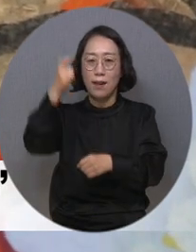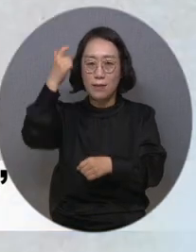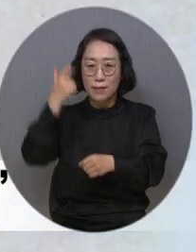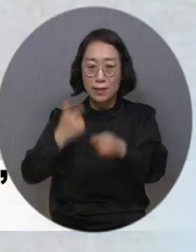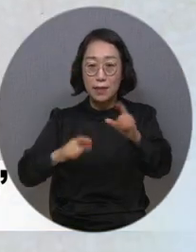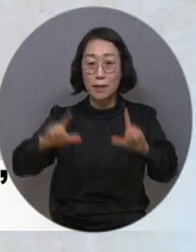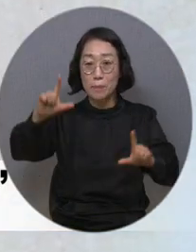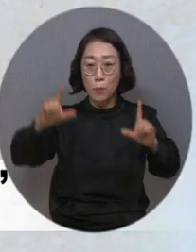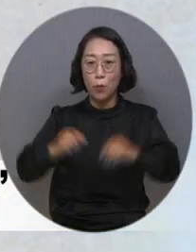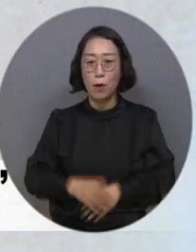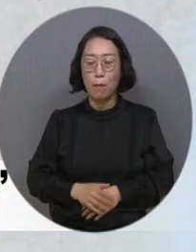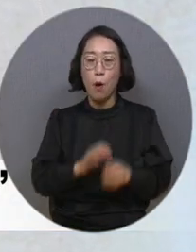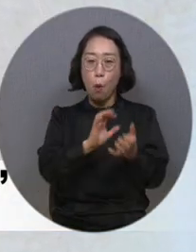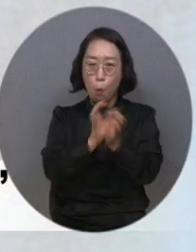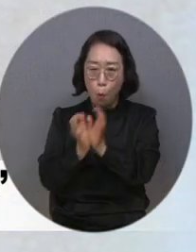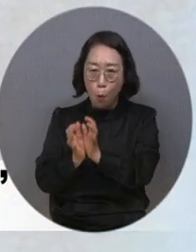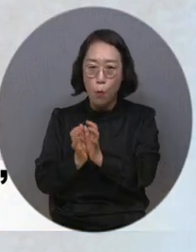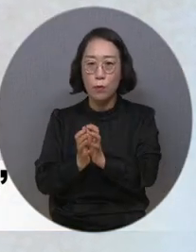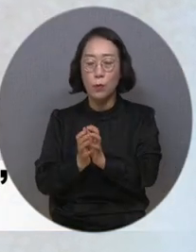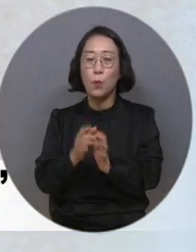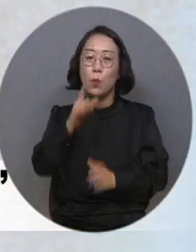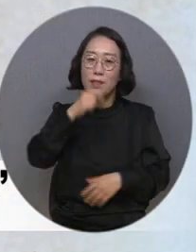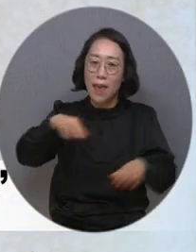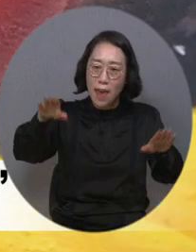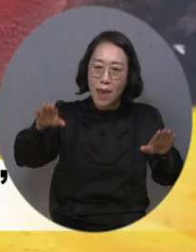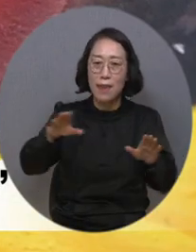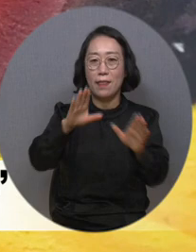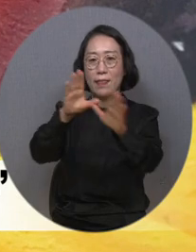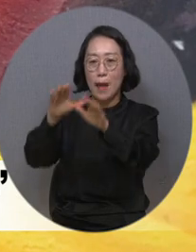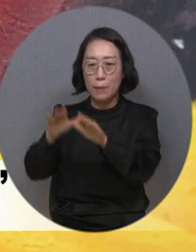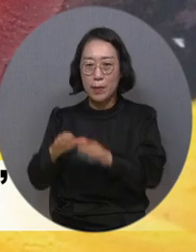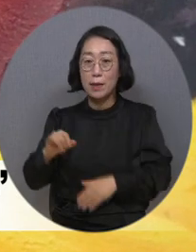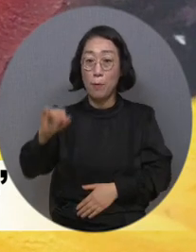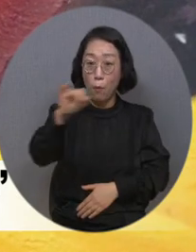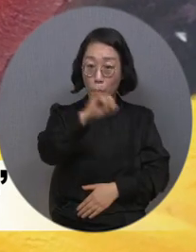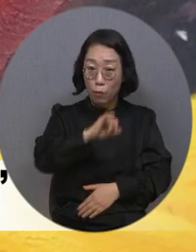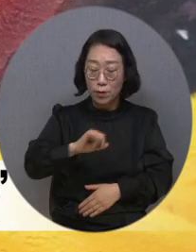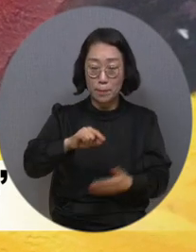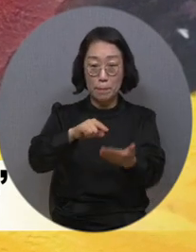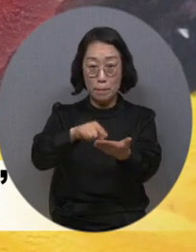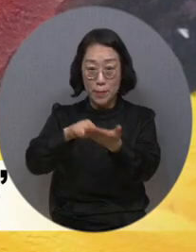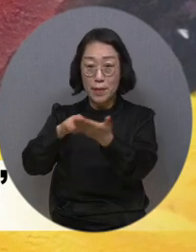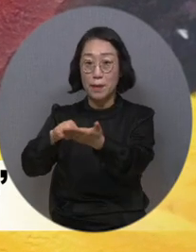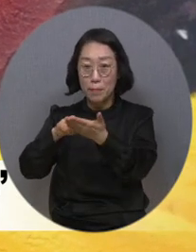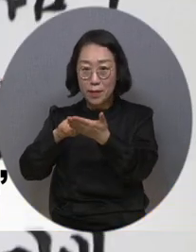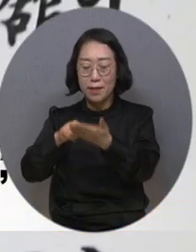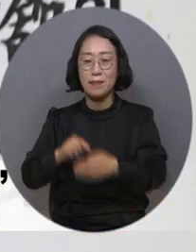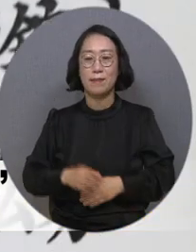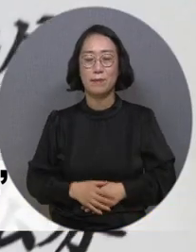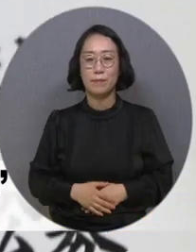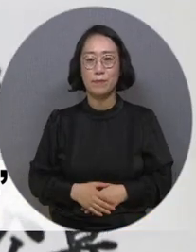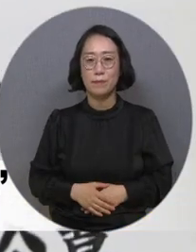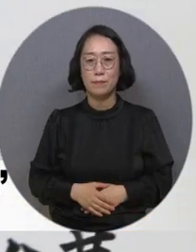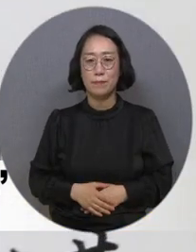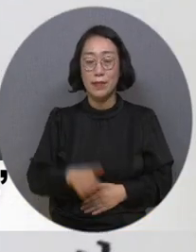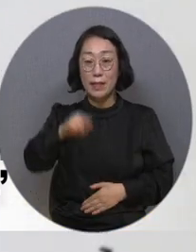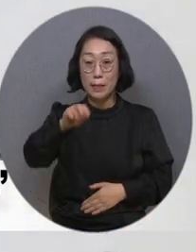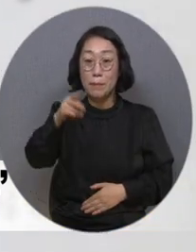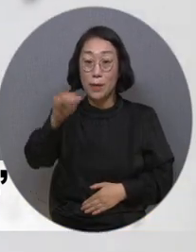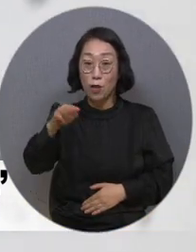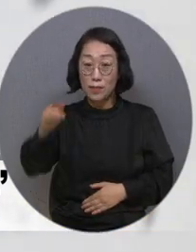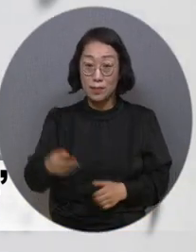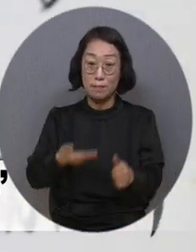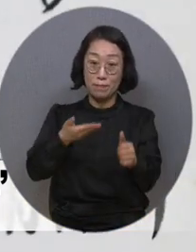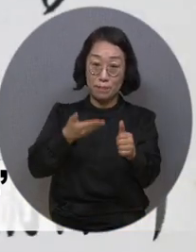창조해내며 꽃과 함께 다양한 새와 나비, 곤충들이 등장을 합니다. 김현승